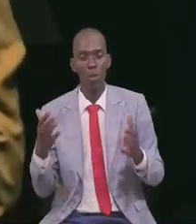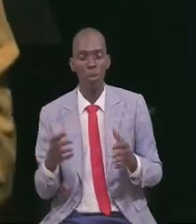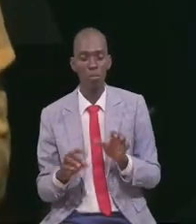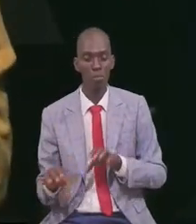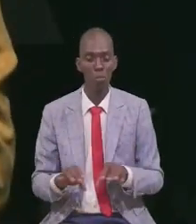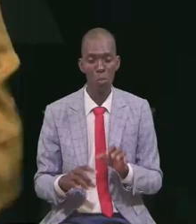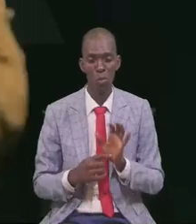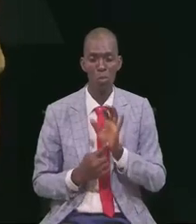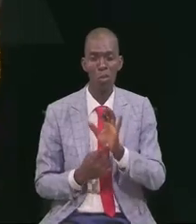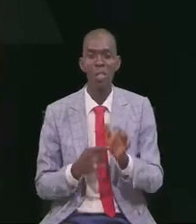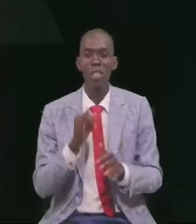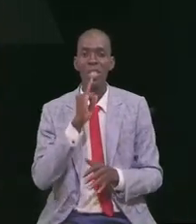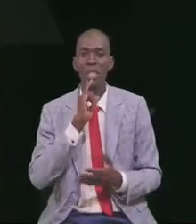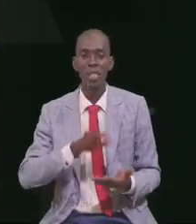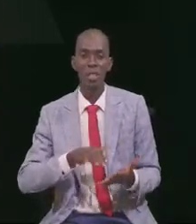morte.